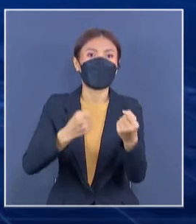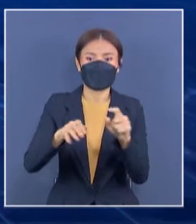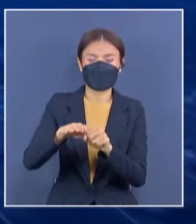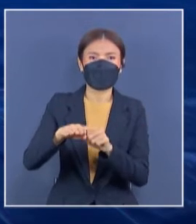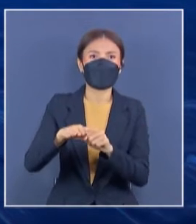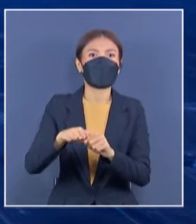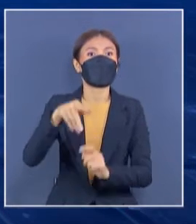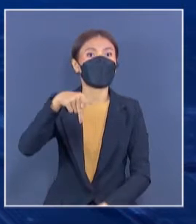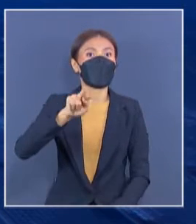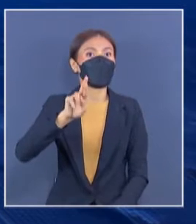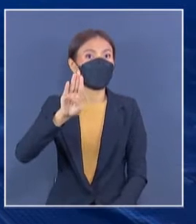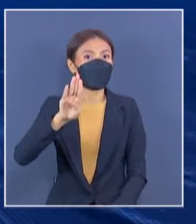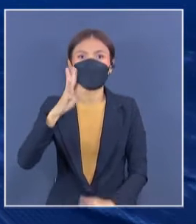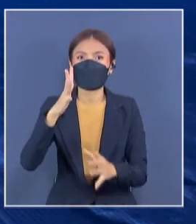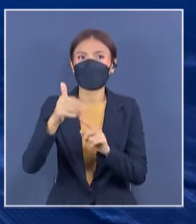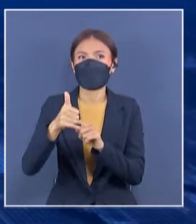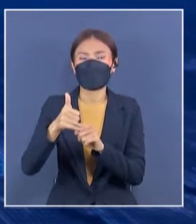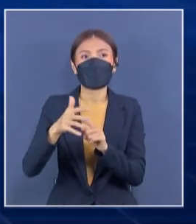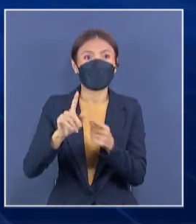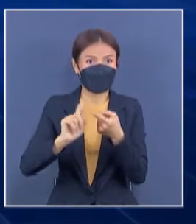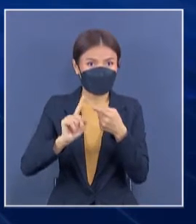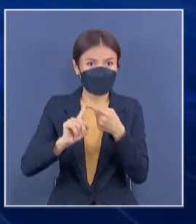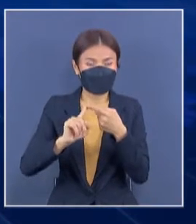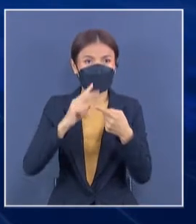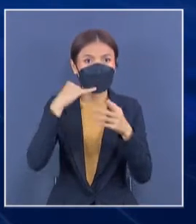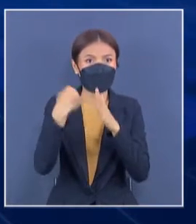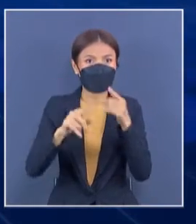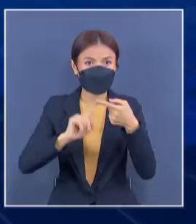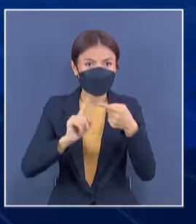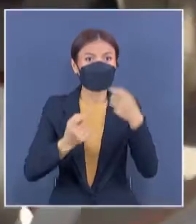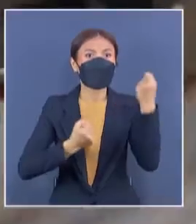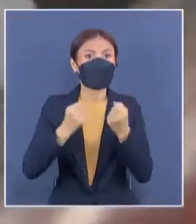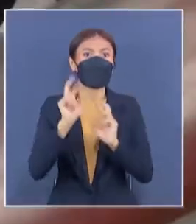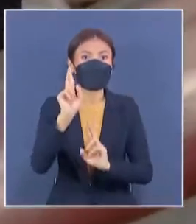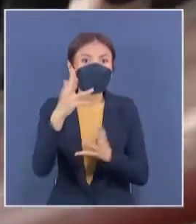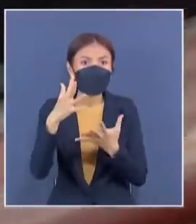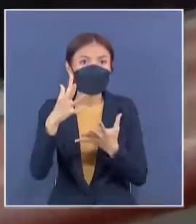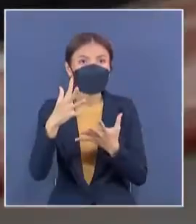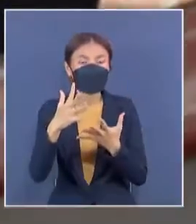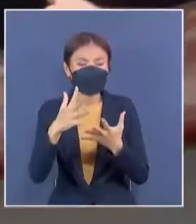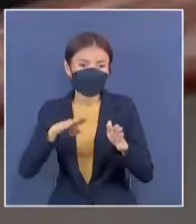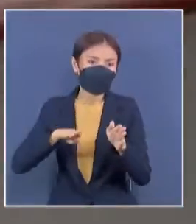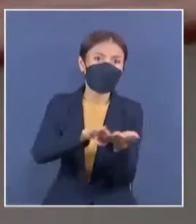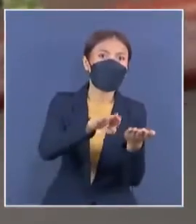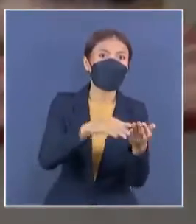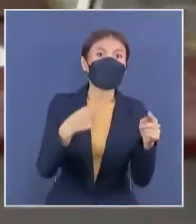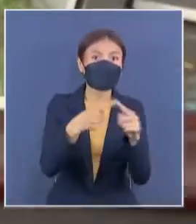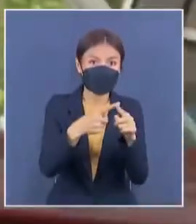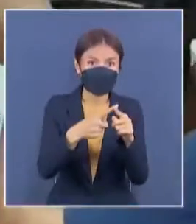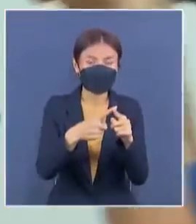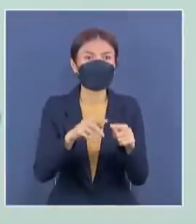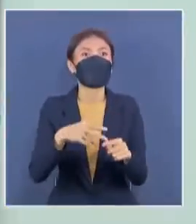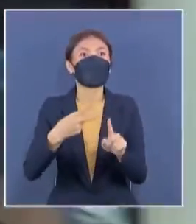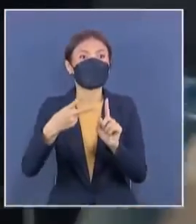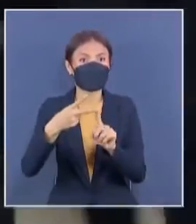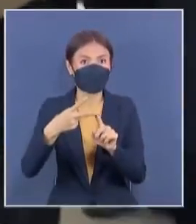มีอะไรบ้าง1คือการขับรถโดยประมาทเป็นเหตุให้ผู้อื่นได้รับบาดเจ็บและทรัพย์สินเสียหาย อ ันนี้ก็เป็นไปตามปกตินะครับแต่ข้อหา2